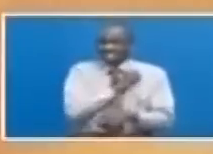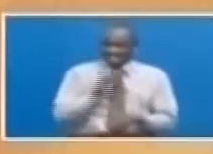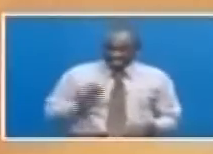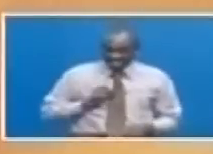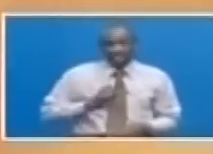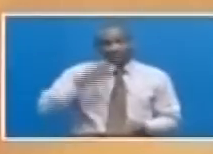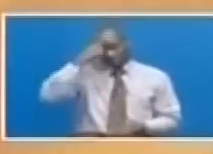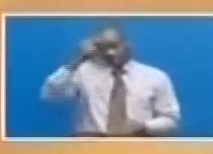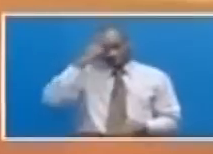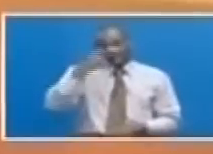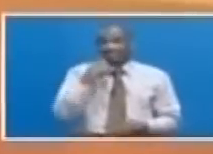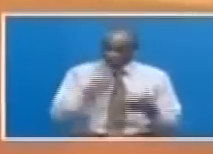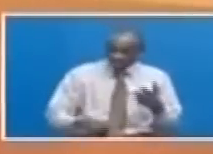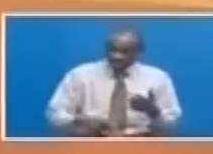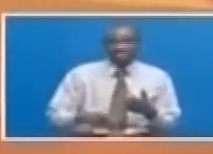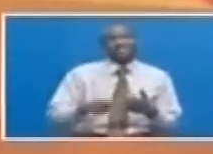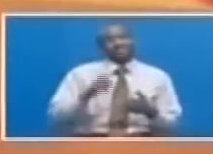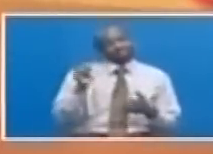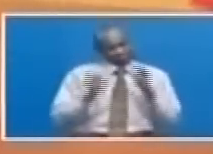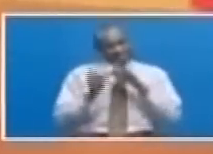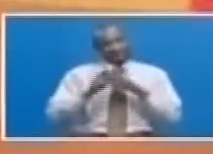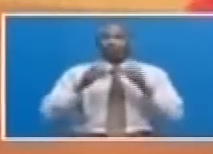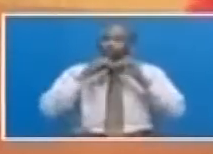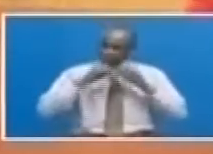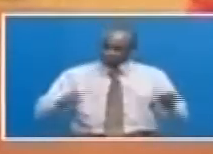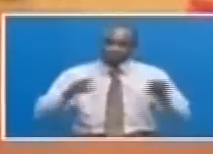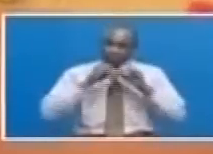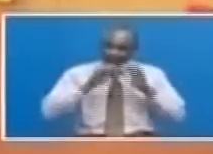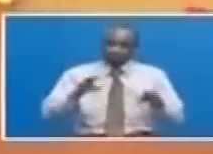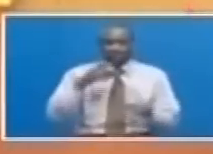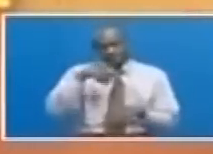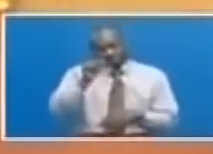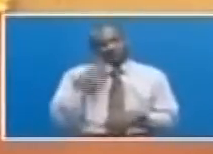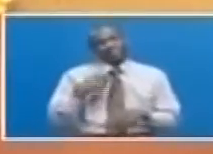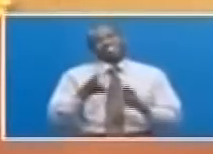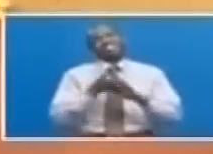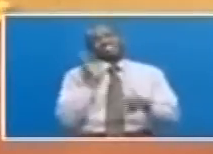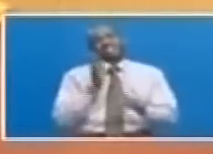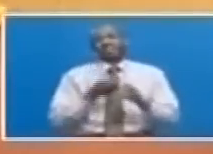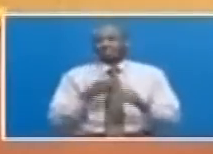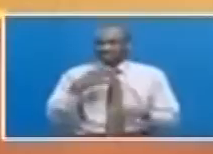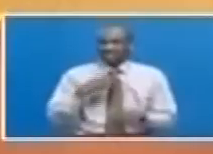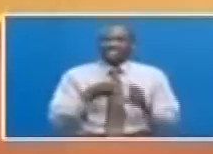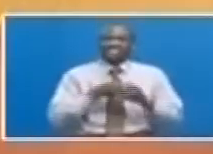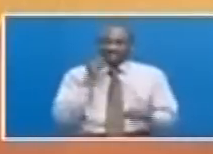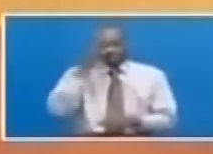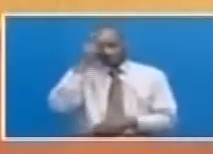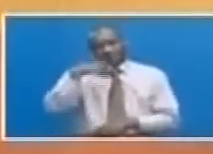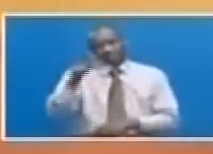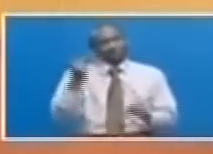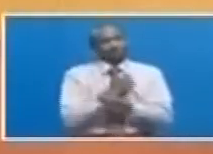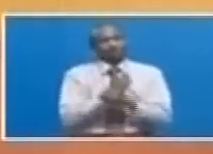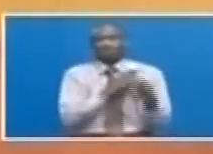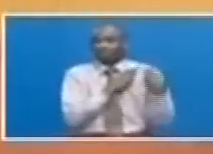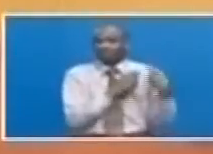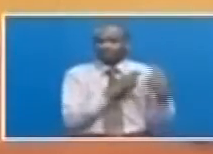Moses Wetangula amesema kwamba Waiguru wanastahili kujiuzulu kwa kutowajibika katika wadhifa wake. Na